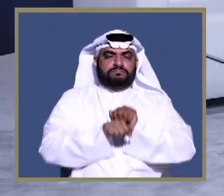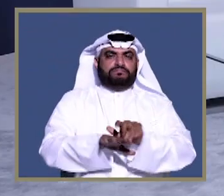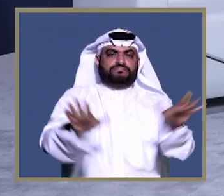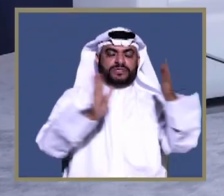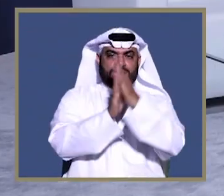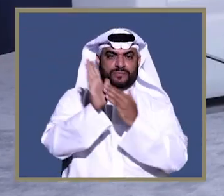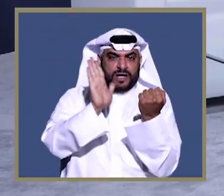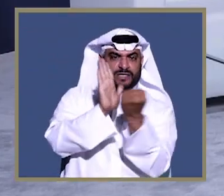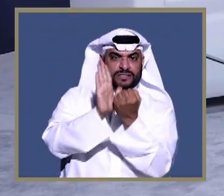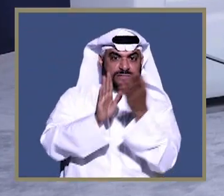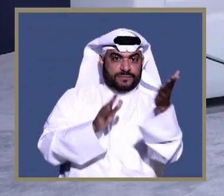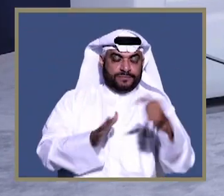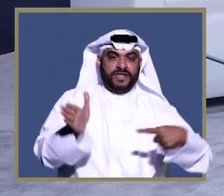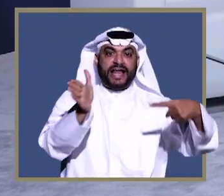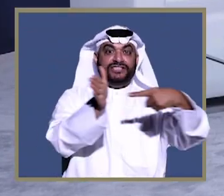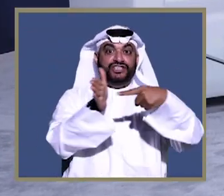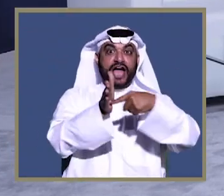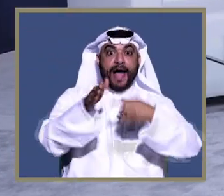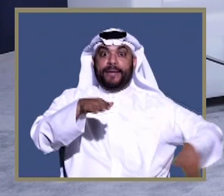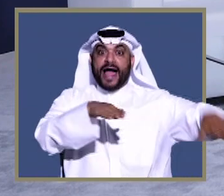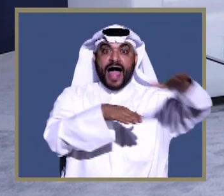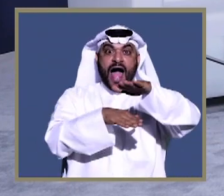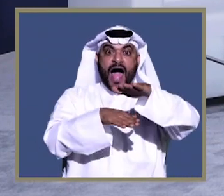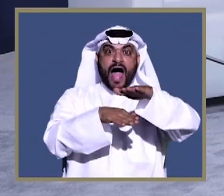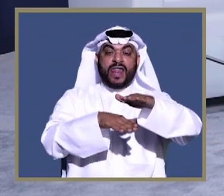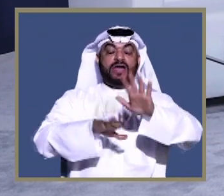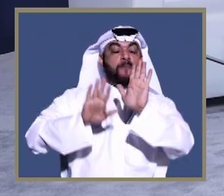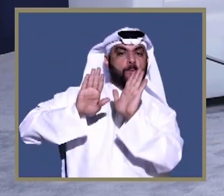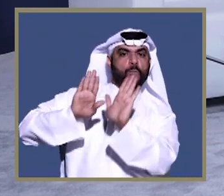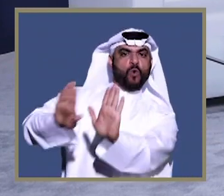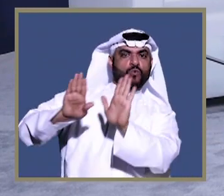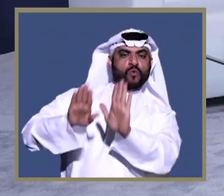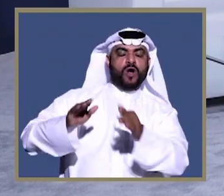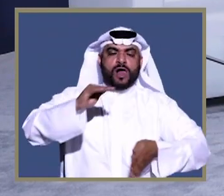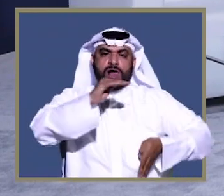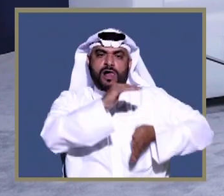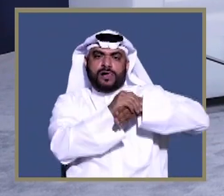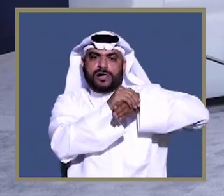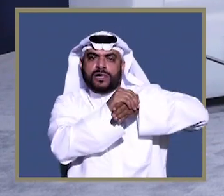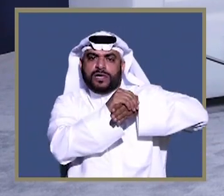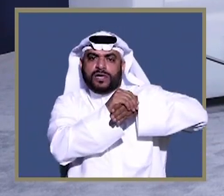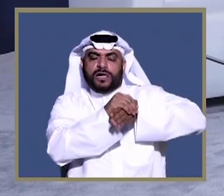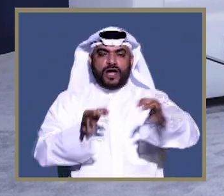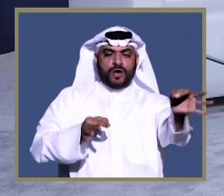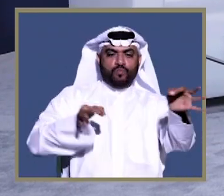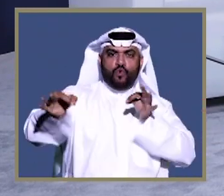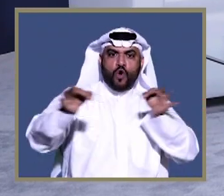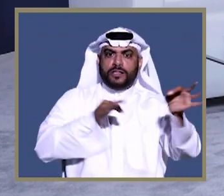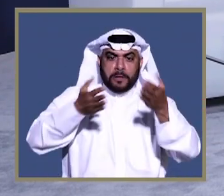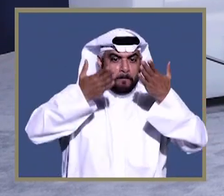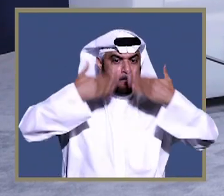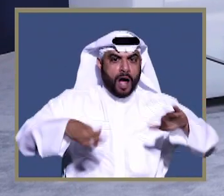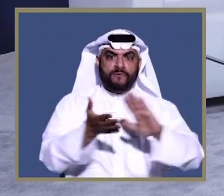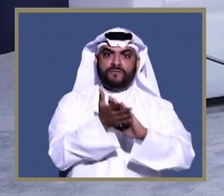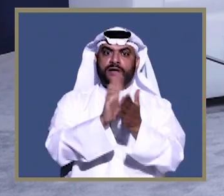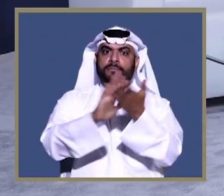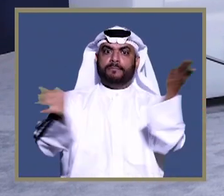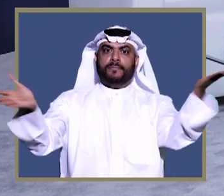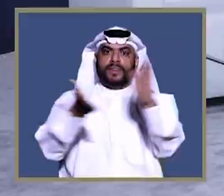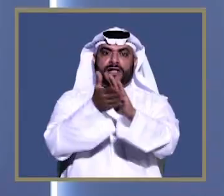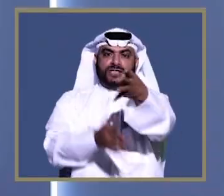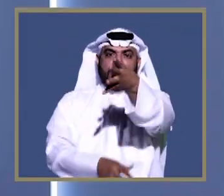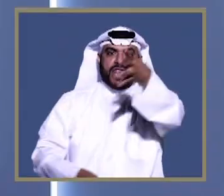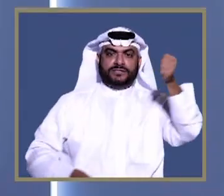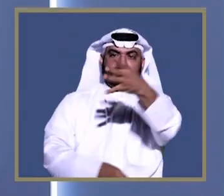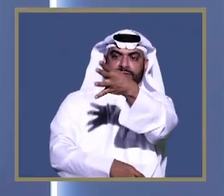سائبة. التعليم العالي في تكدس، كل سنة قاعد نتكدس من المهندسين، ما نعرف الخريجين وين